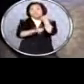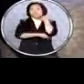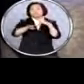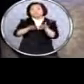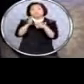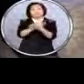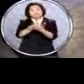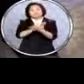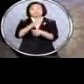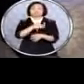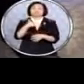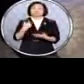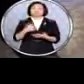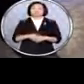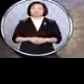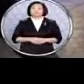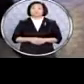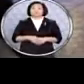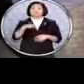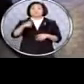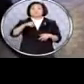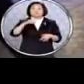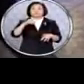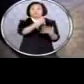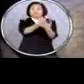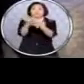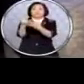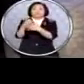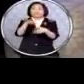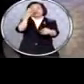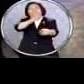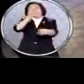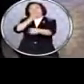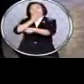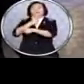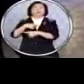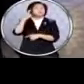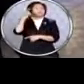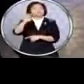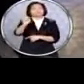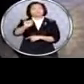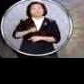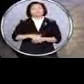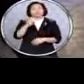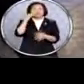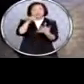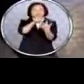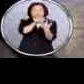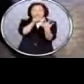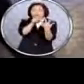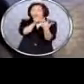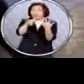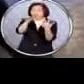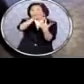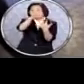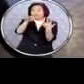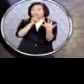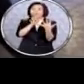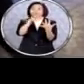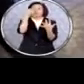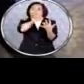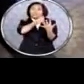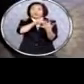理，而不能够把他一竿子打翻一船的人。如果说几个人你就把他集团化，